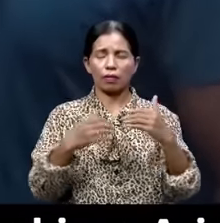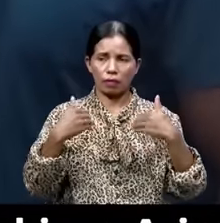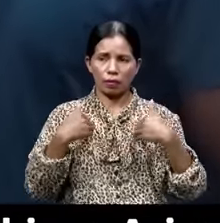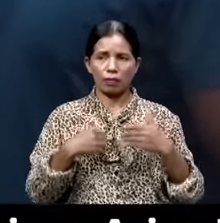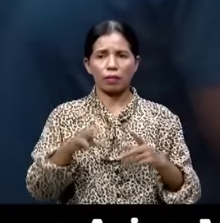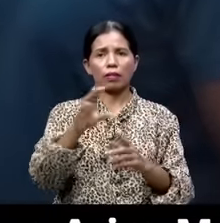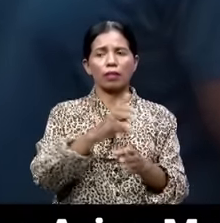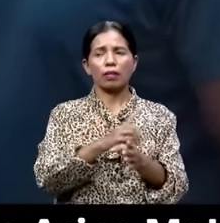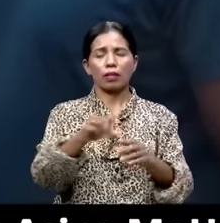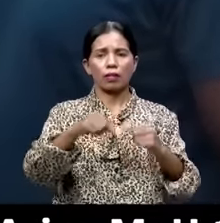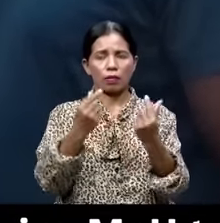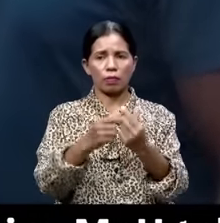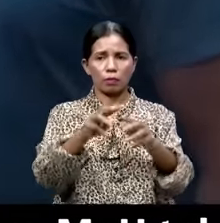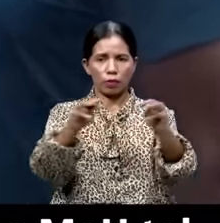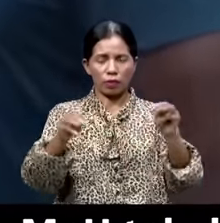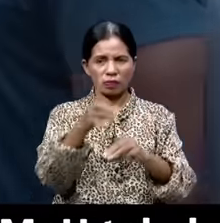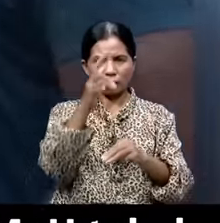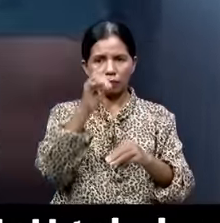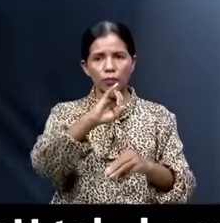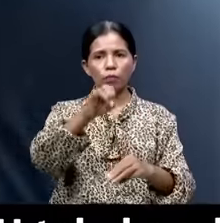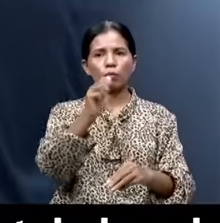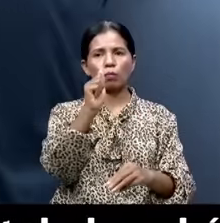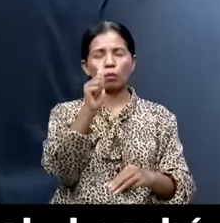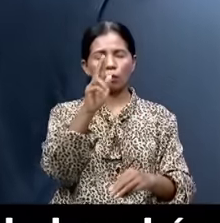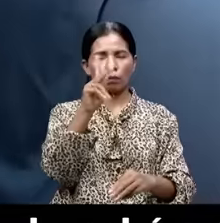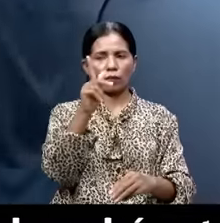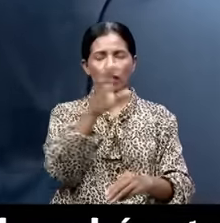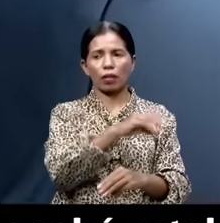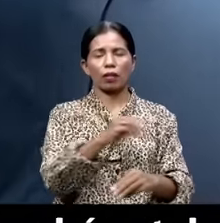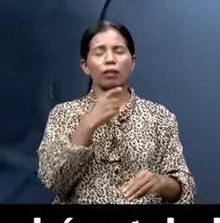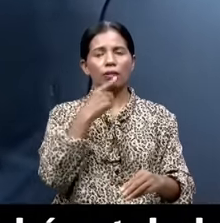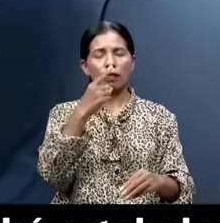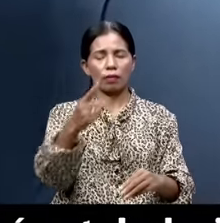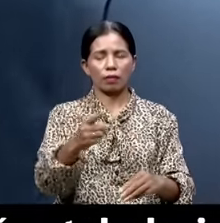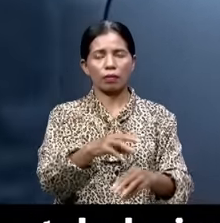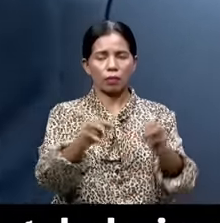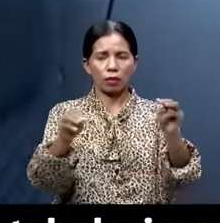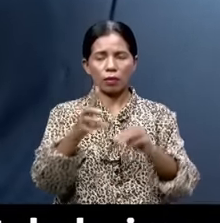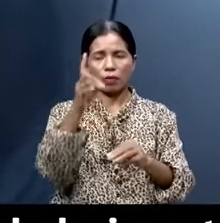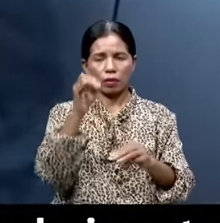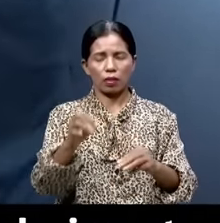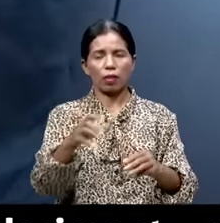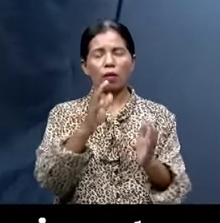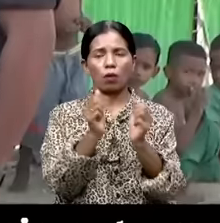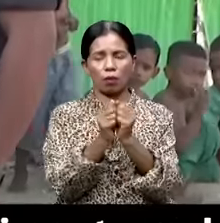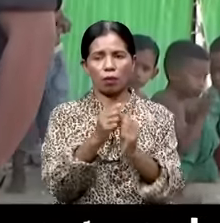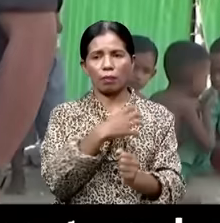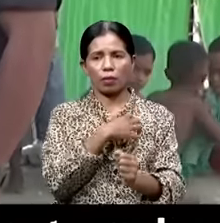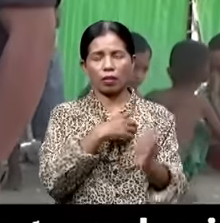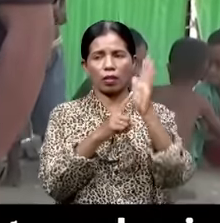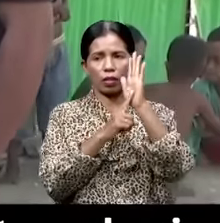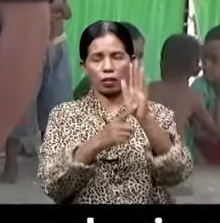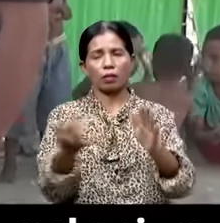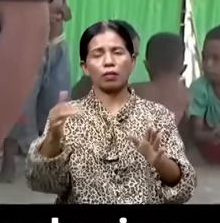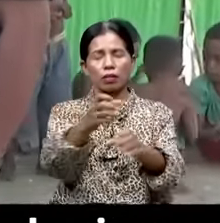Chefe departamento Guarda Gestão Município Dili, Joaquim Bragança Alves informa, Guarda Gestão Município Dili, Hopenteli, ato aviso ne, tamba